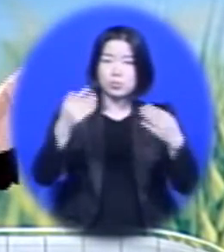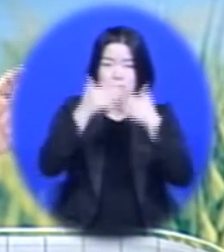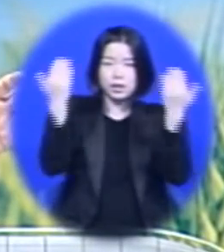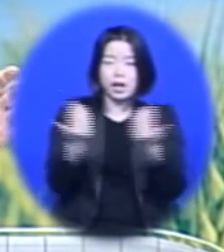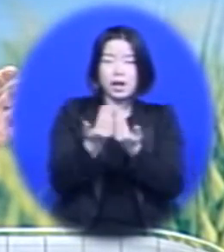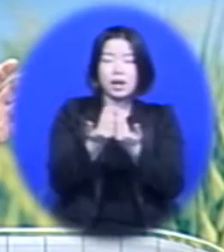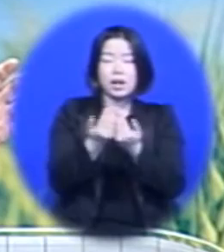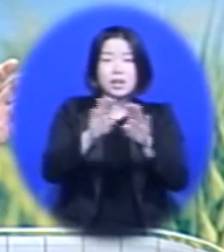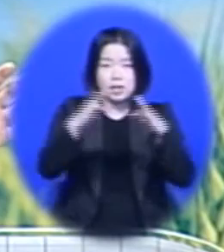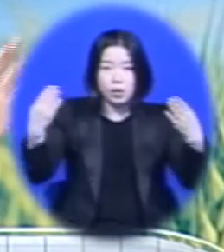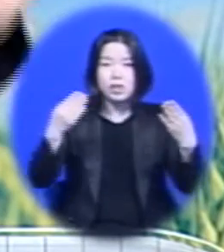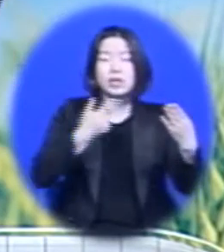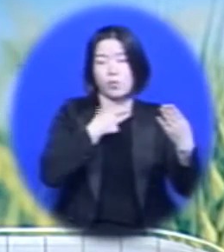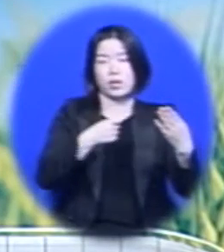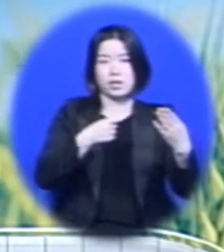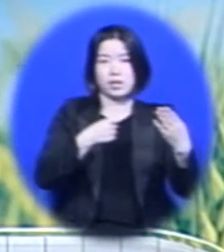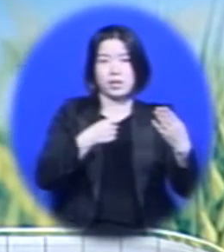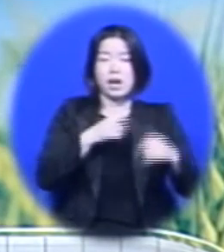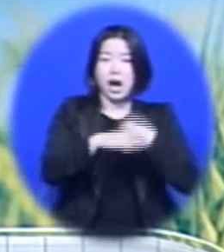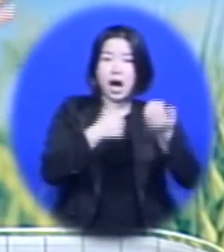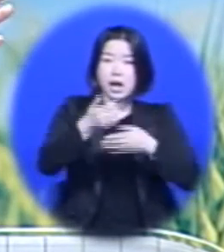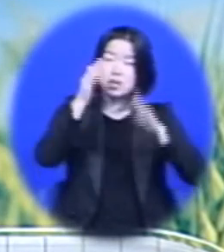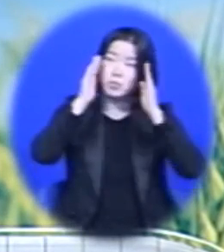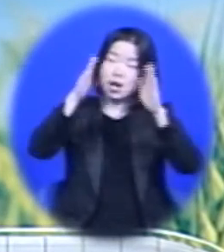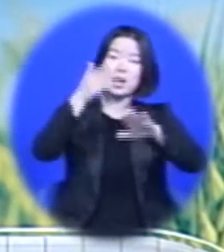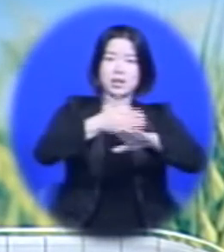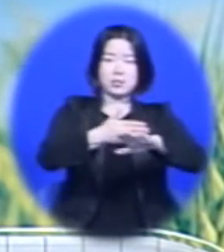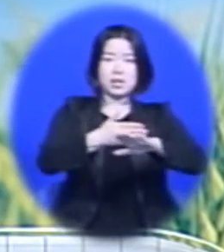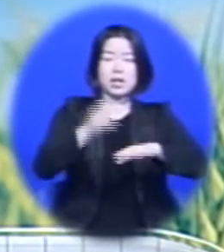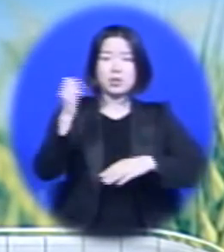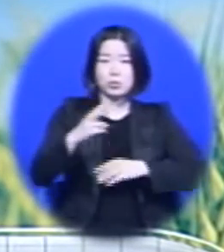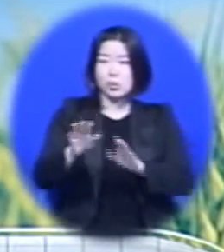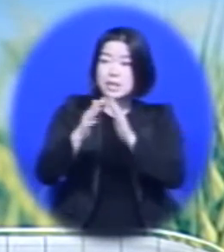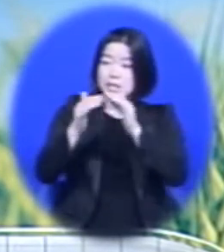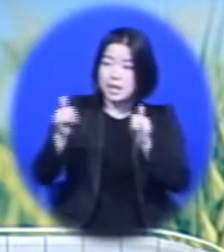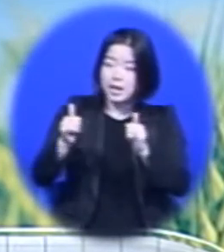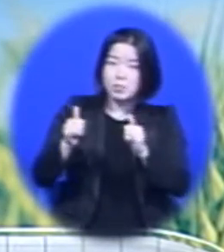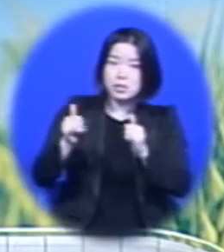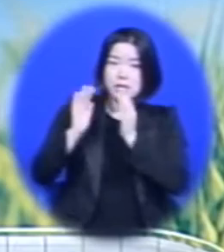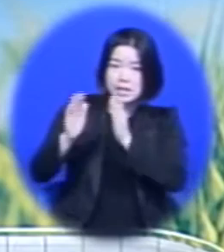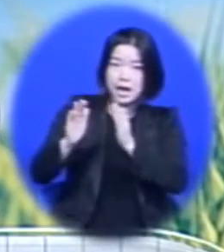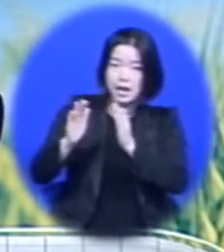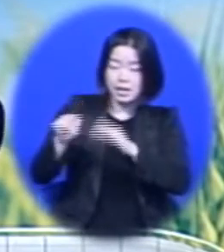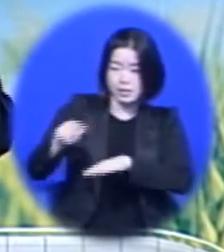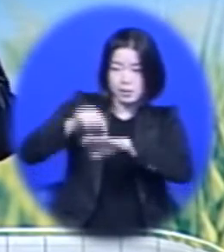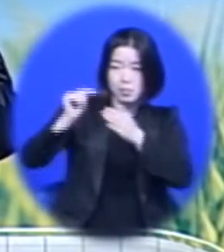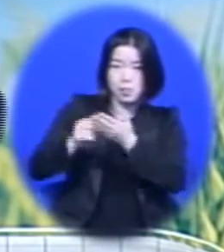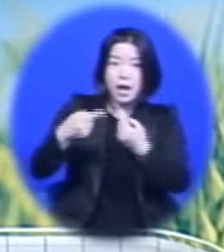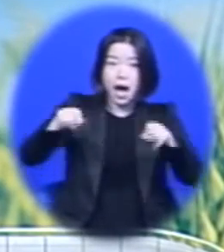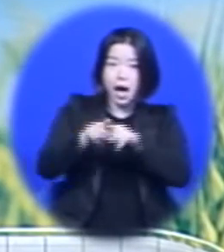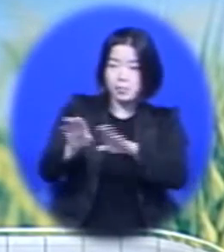원하신다고 말씀하고 있는 것입니다. 하나님을 향한 감사와 사람을 향한 마음이 함께 열려 있으면